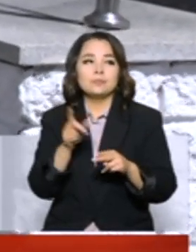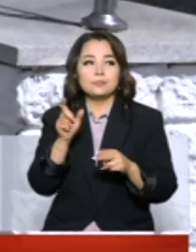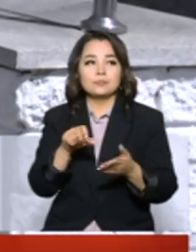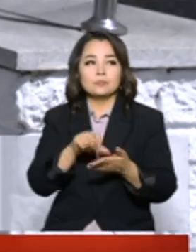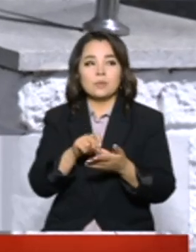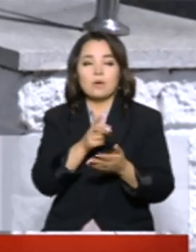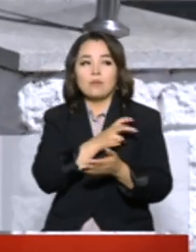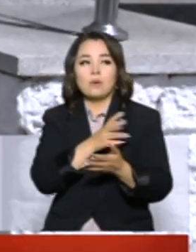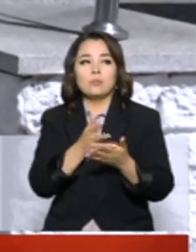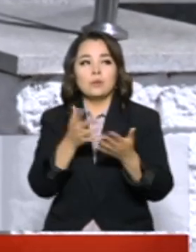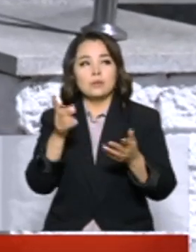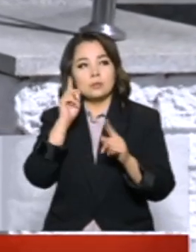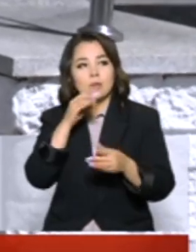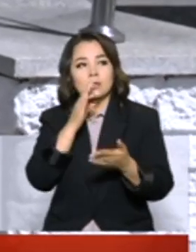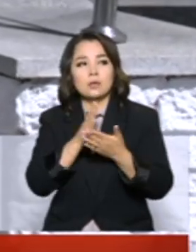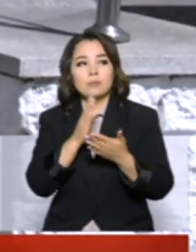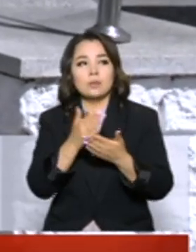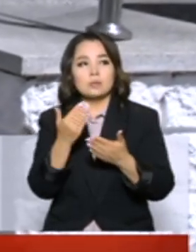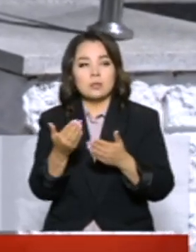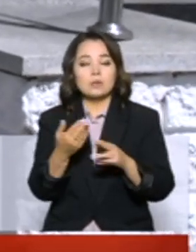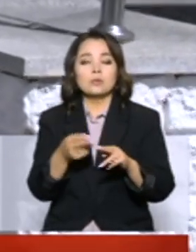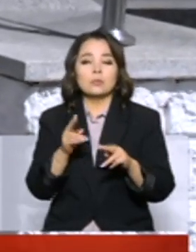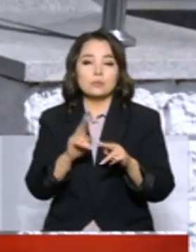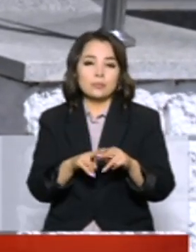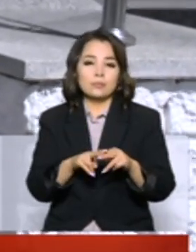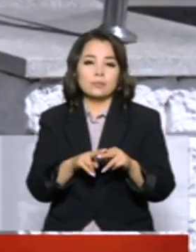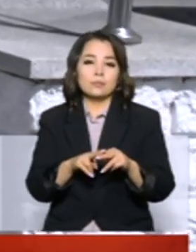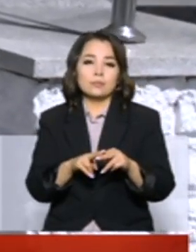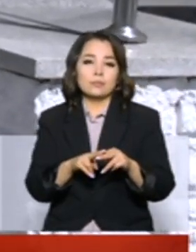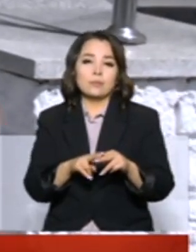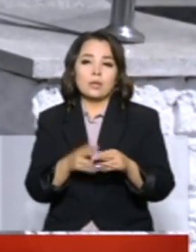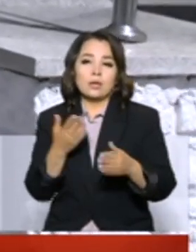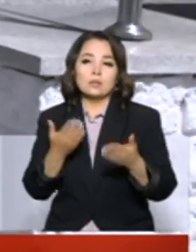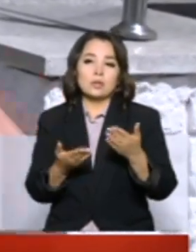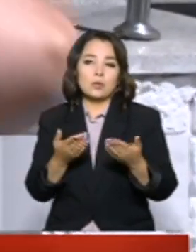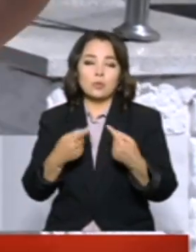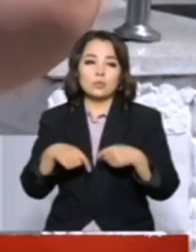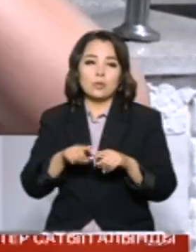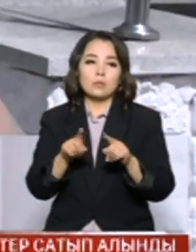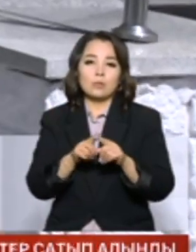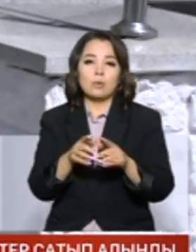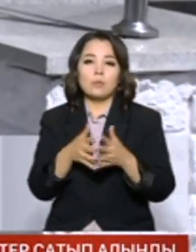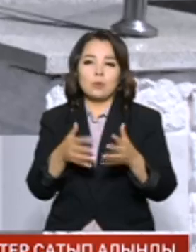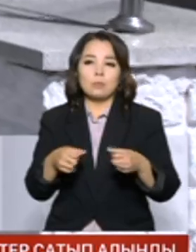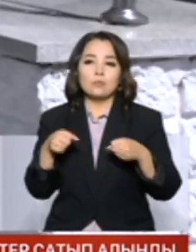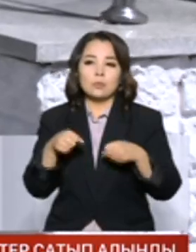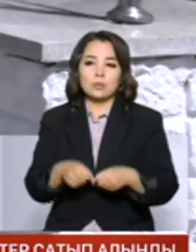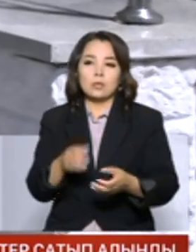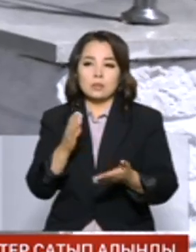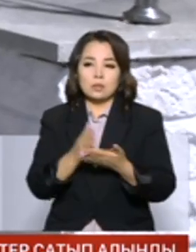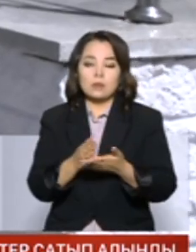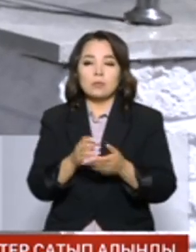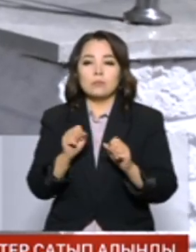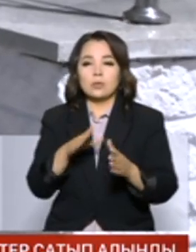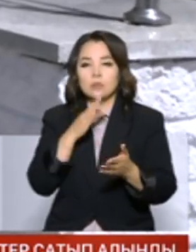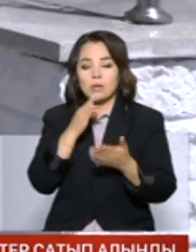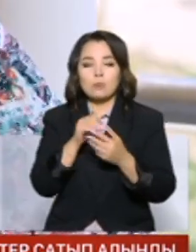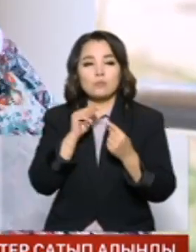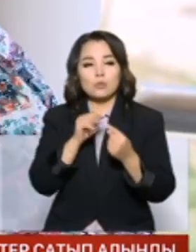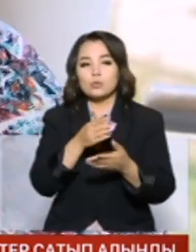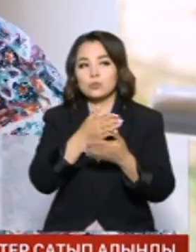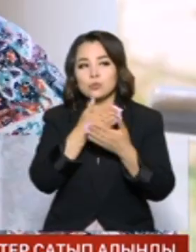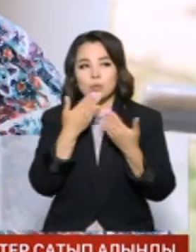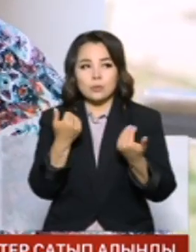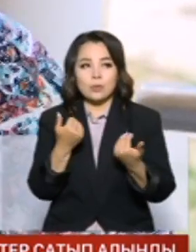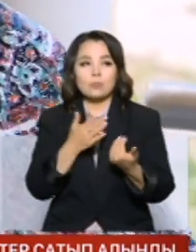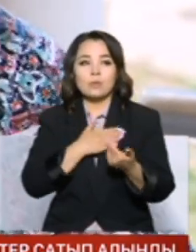дәрігерден көп білет деп те айта аламын. Негізі ондай, если им дадут такие полномочия, я, в принципе, не против.